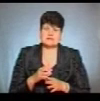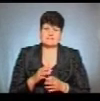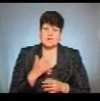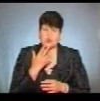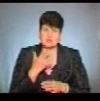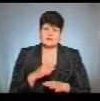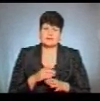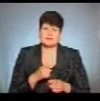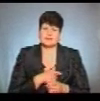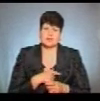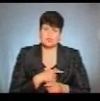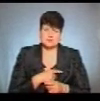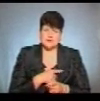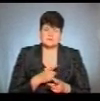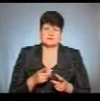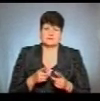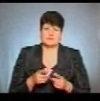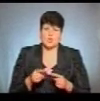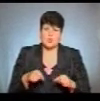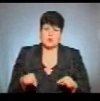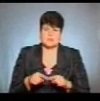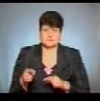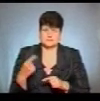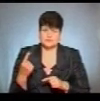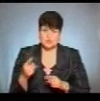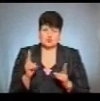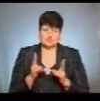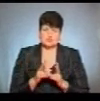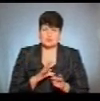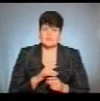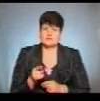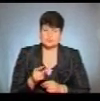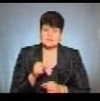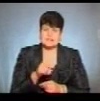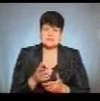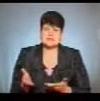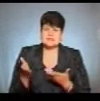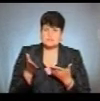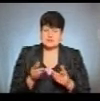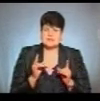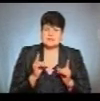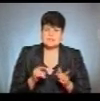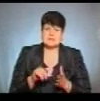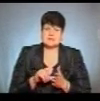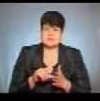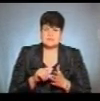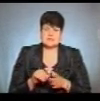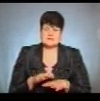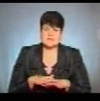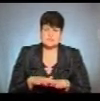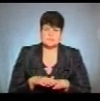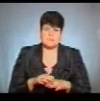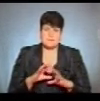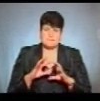депутати в мажоритарних округах Тернопільщини. Зустріч відбулася в Тернополі. На неї запросили тільки представників засобів